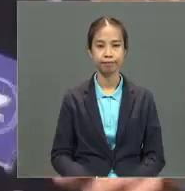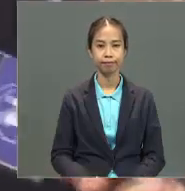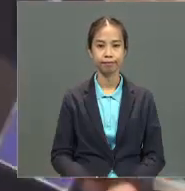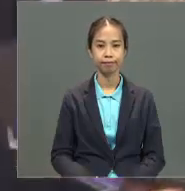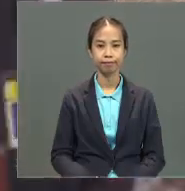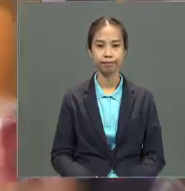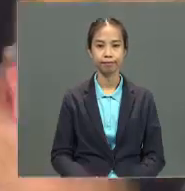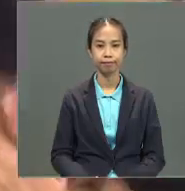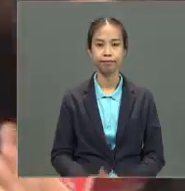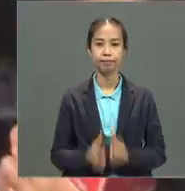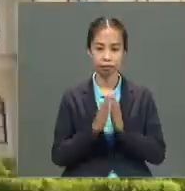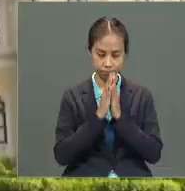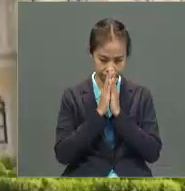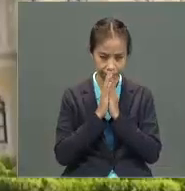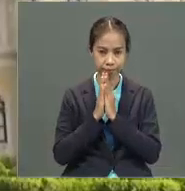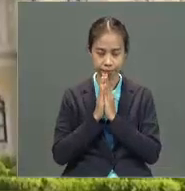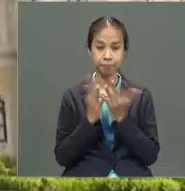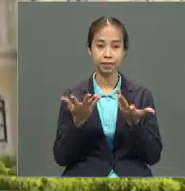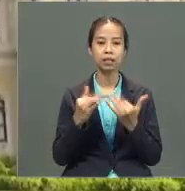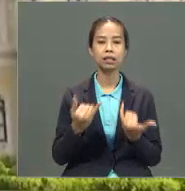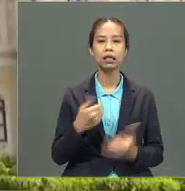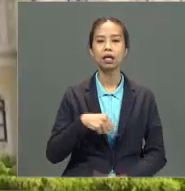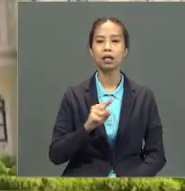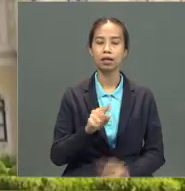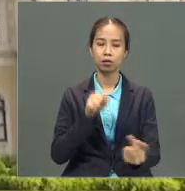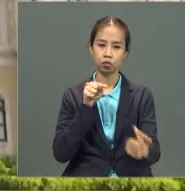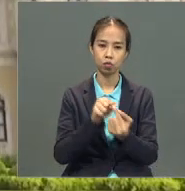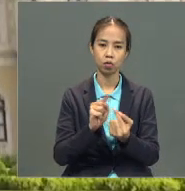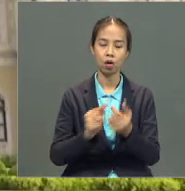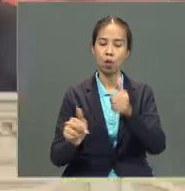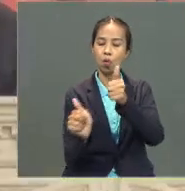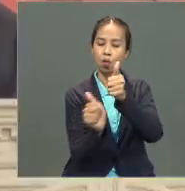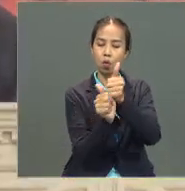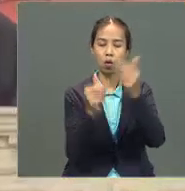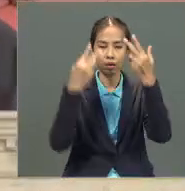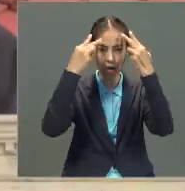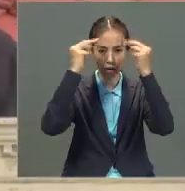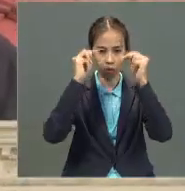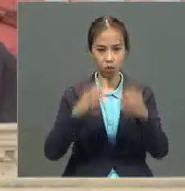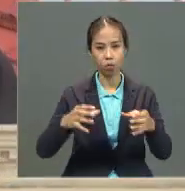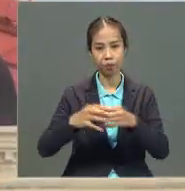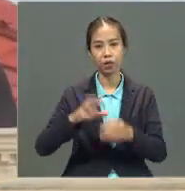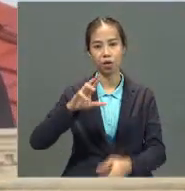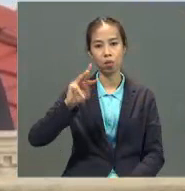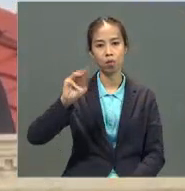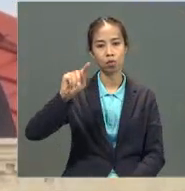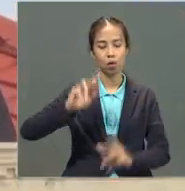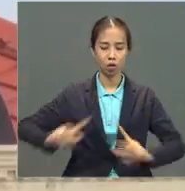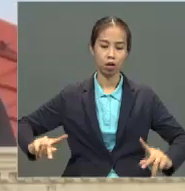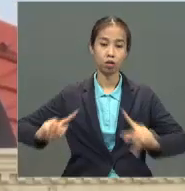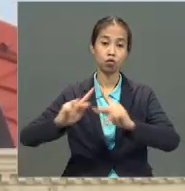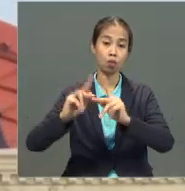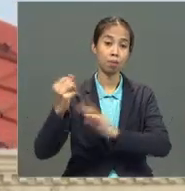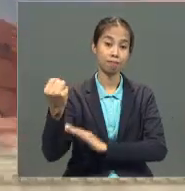ขอบคุณมากครับ ด้านนายสุพัฒนพงษ์พันธ์มีชาวรองนายกรัฐมนตรีและรัฐมนตรีว่าการกระทรวงพลังงาน